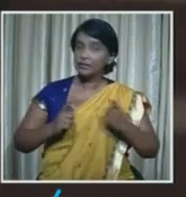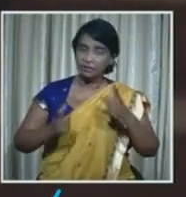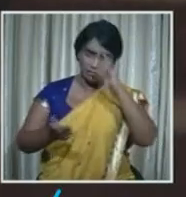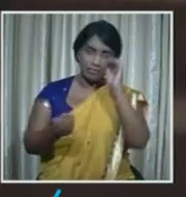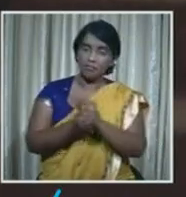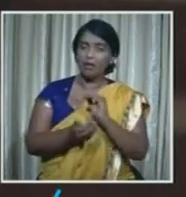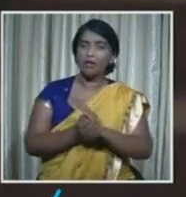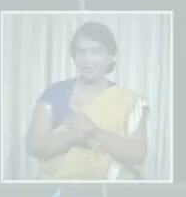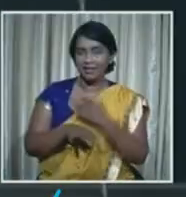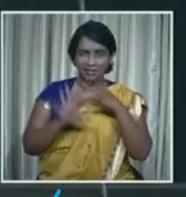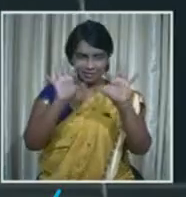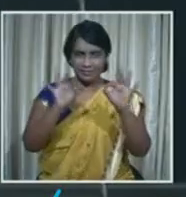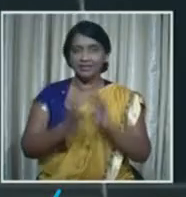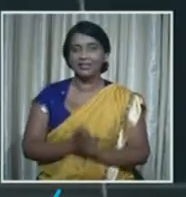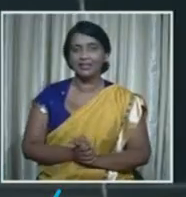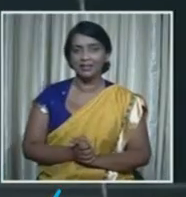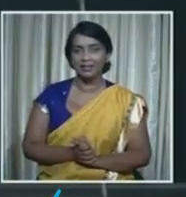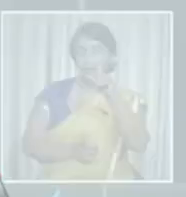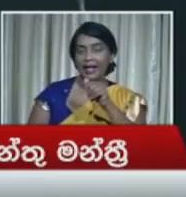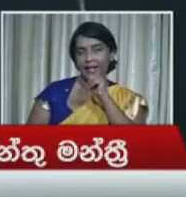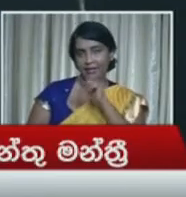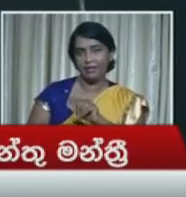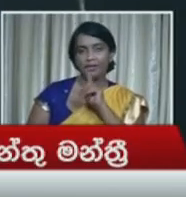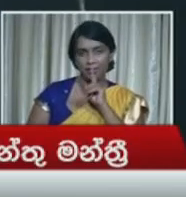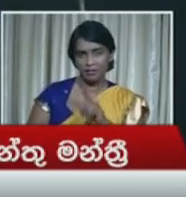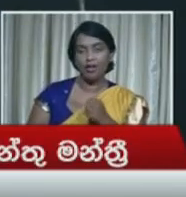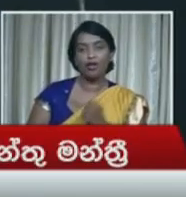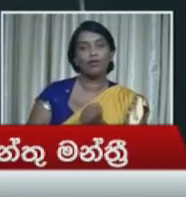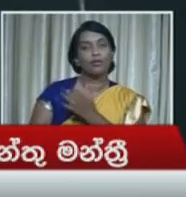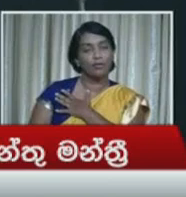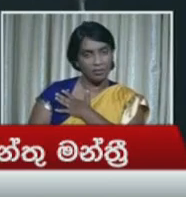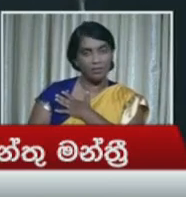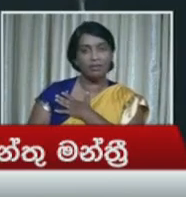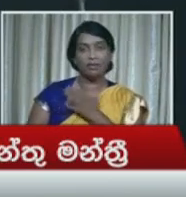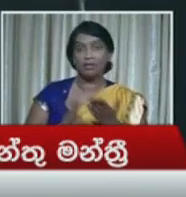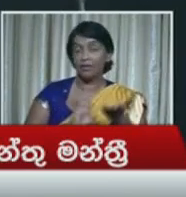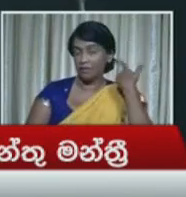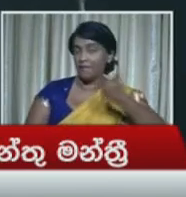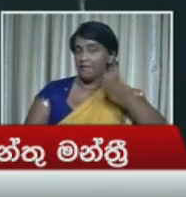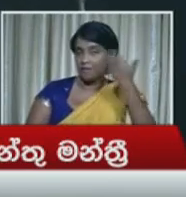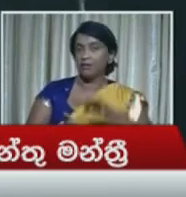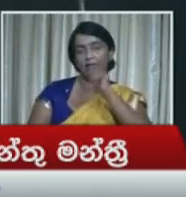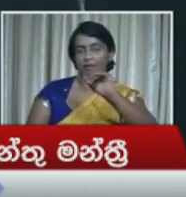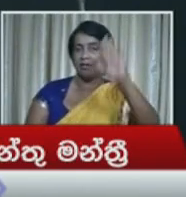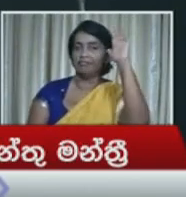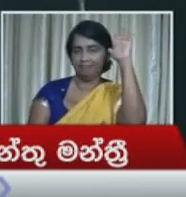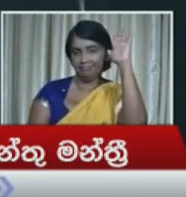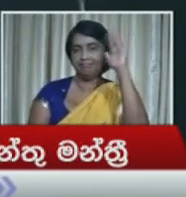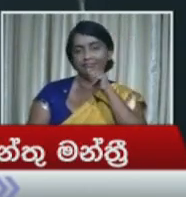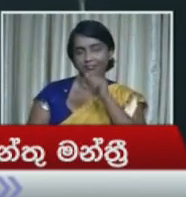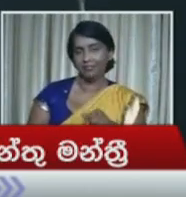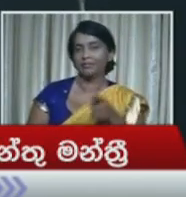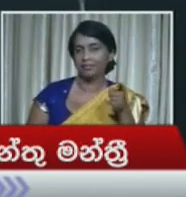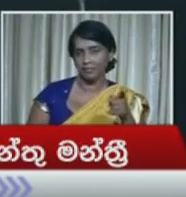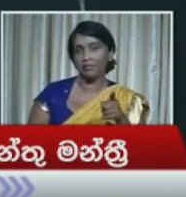කරගත්ත නායකයෙක් ඉතිහාසගත වෙනවා. එතුමා එක ඇත්ත කතාවක් කිව්වා. කොටාවේ රාජපක්ෂ මහත්තයා ඉතිහාසගත වෙනවා කියලා. ඒකට මම අත් දෙකම උස්සලා ආචාර කරනවා